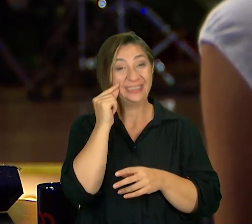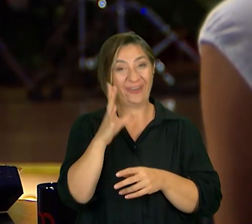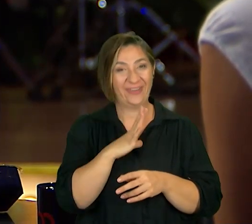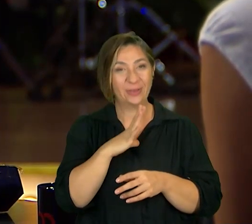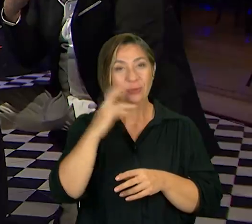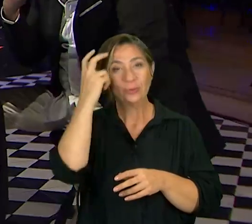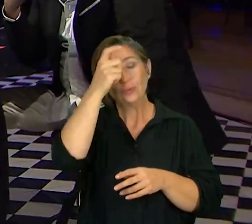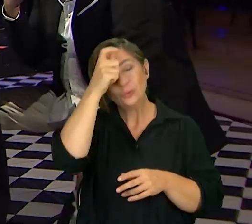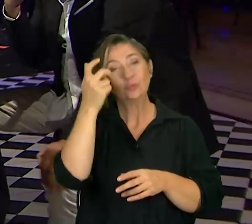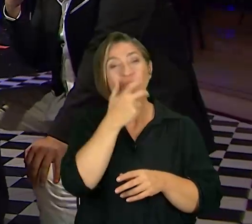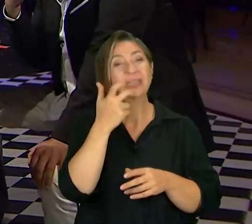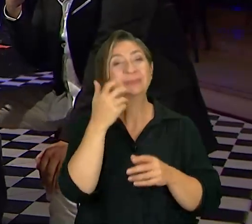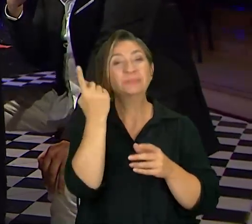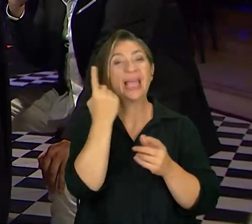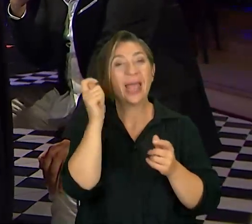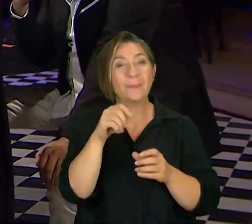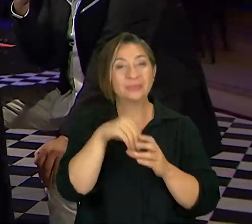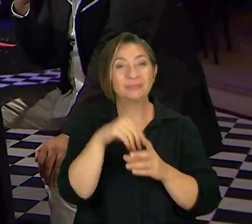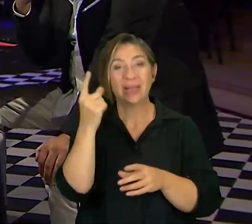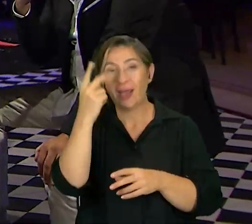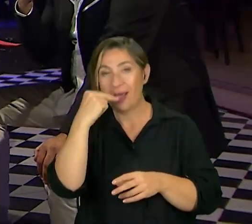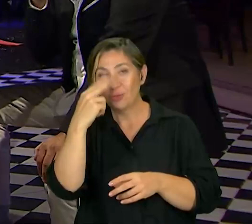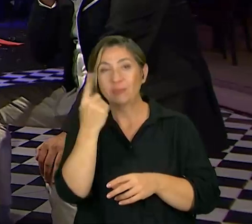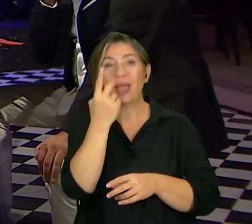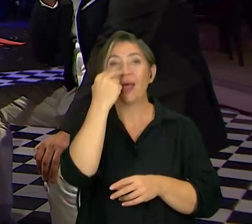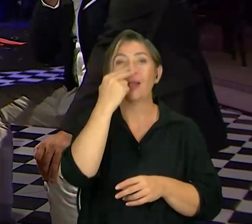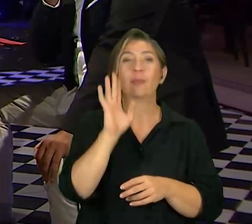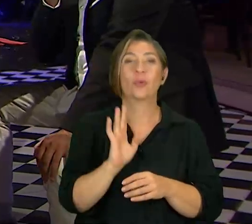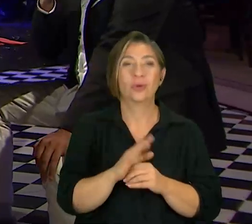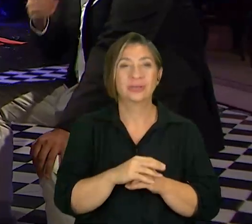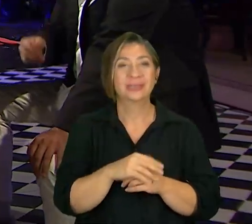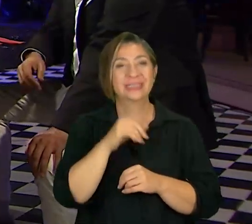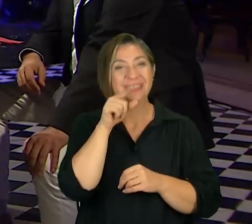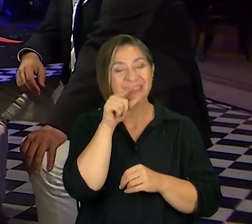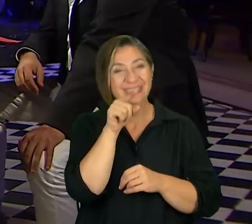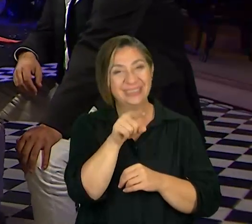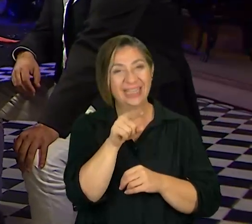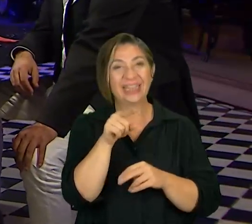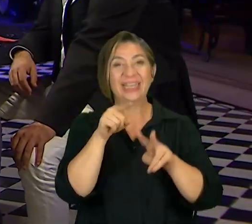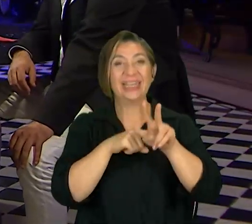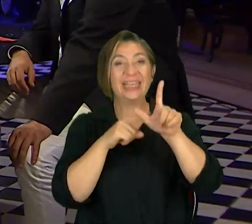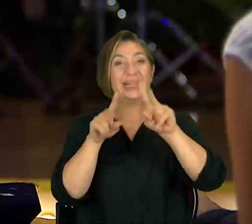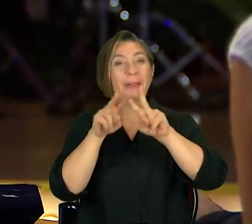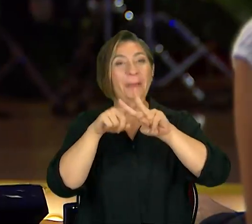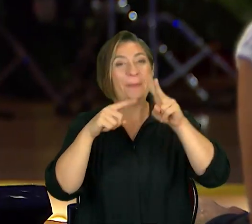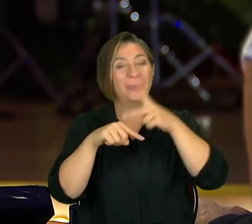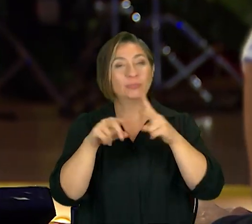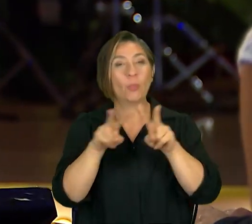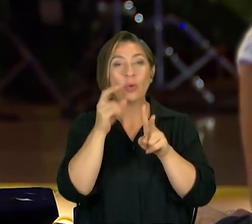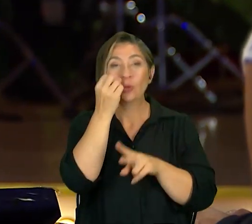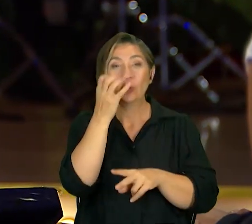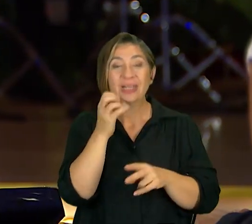müziği için bir şeyler yapmaya çalışan. Biri ağlıyor, biri hiç ağlamıyor. Sen ve Yılmaz Morgül.